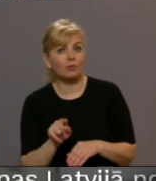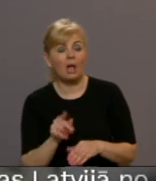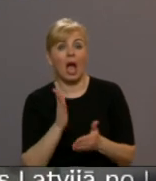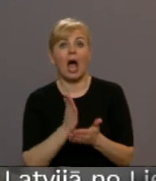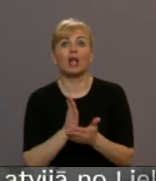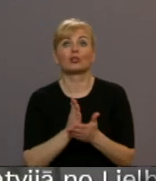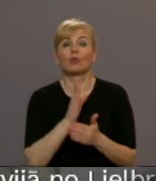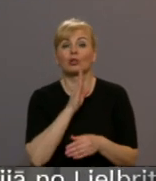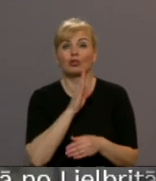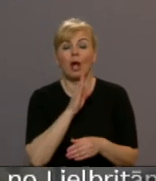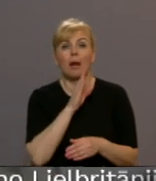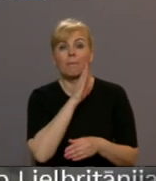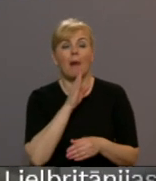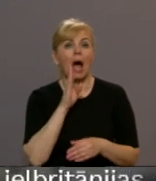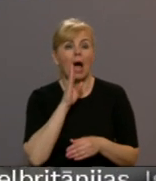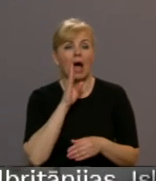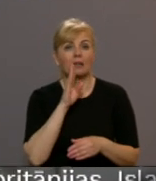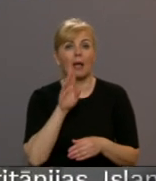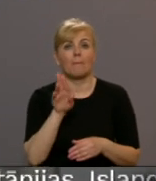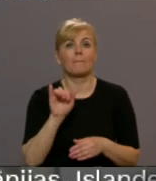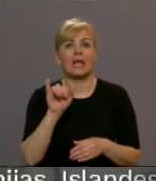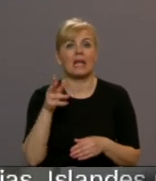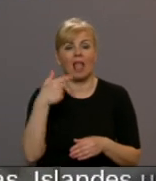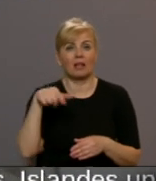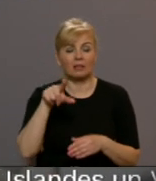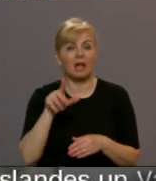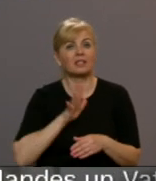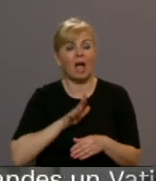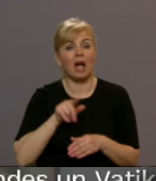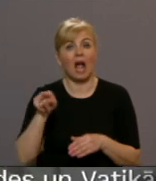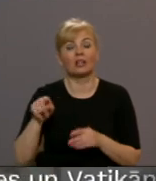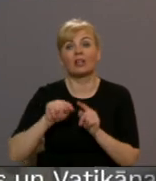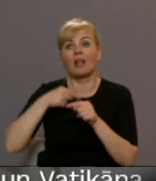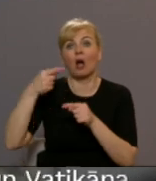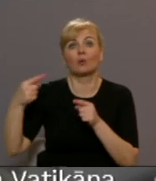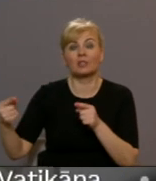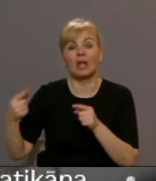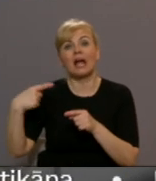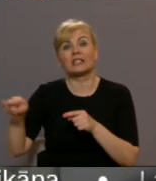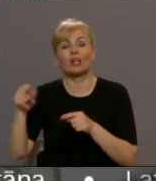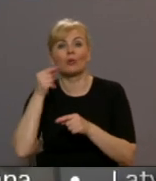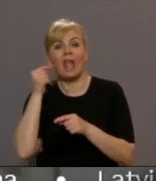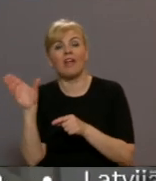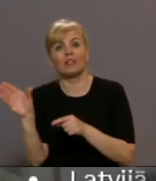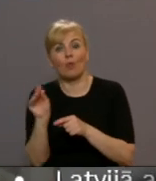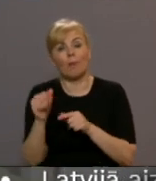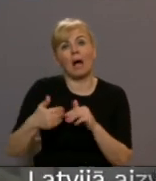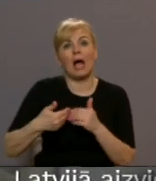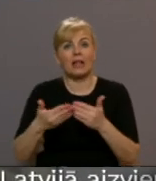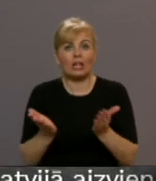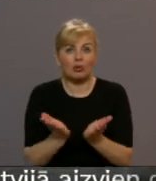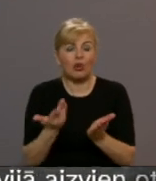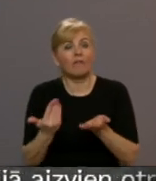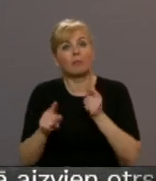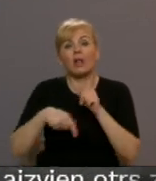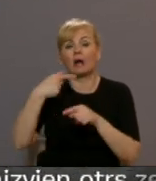esošā mātīte Milda sagaidīs nākamo ligzdošanas sezonu šajā ligzdā citu partneri, vai arī nākamajā gadā šeit būs pilnīgi